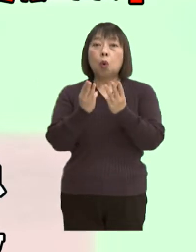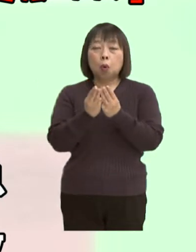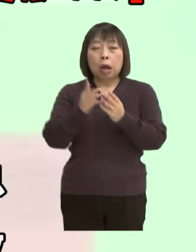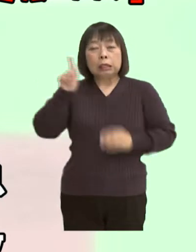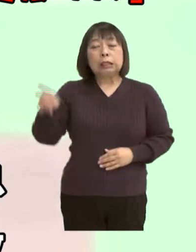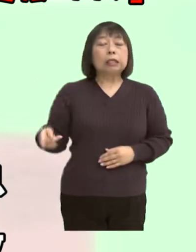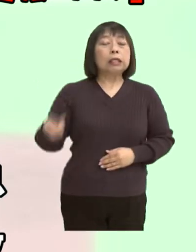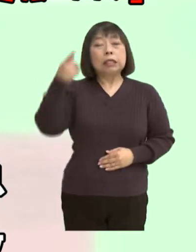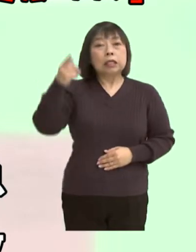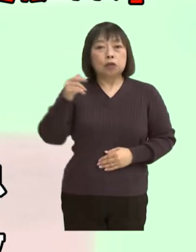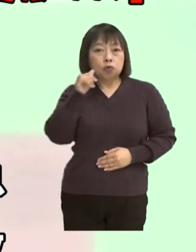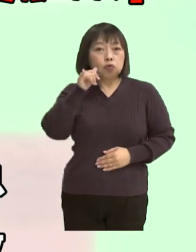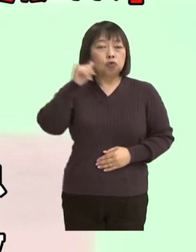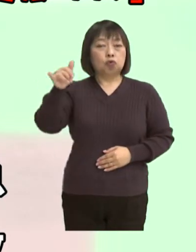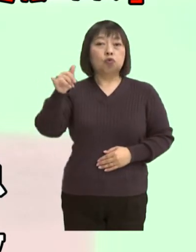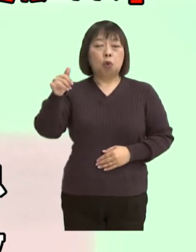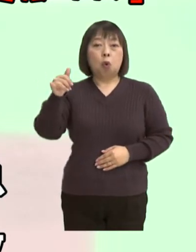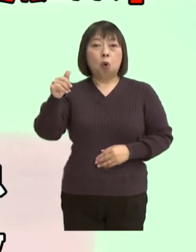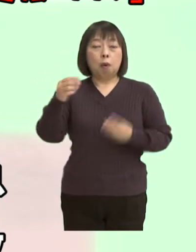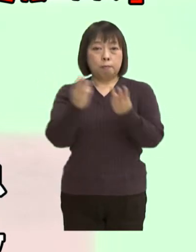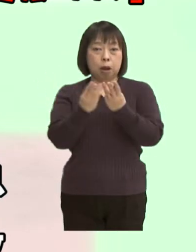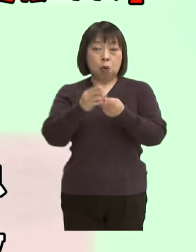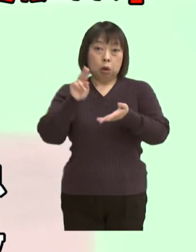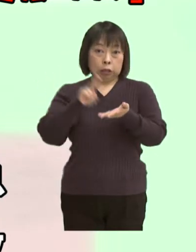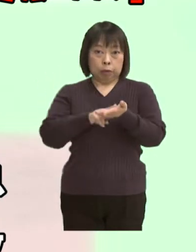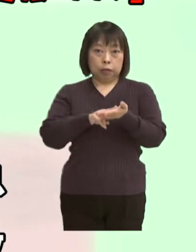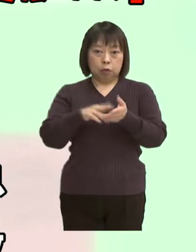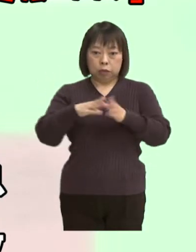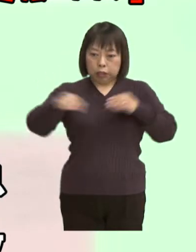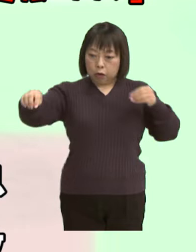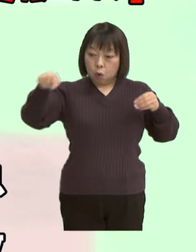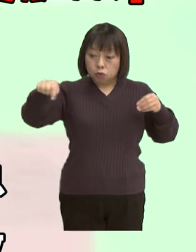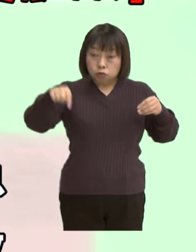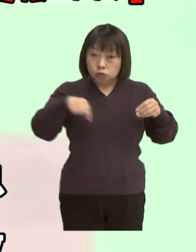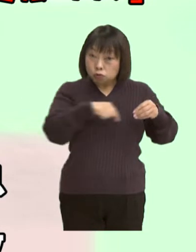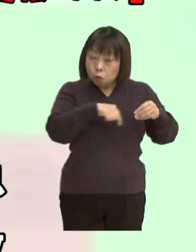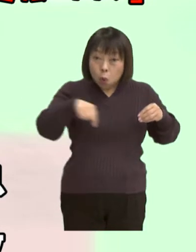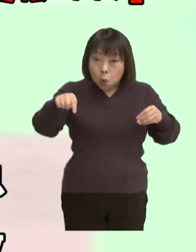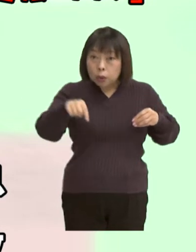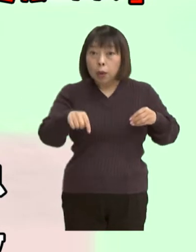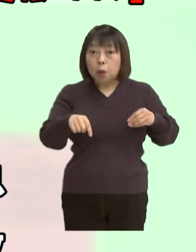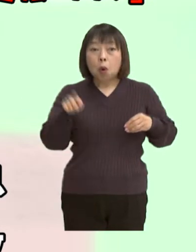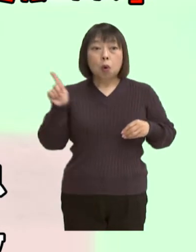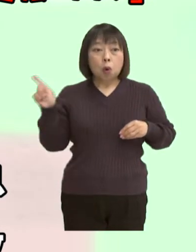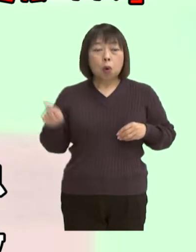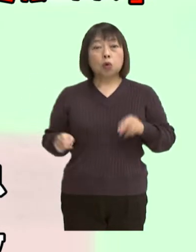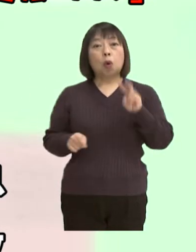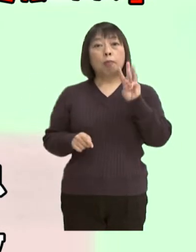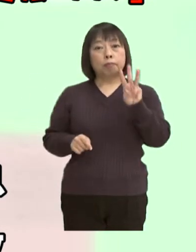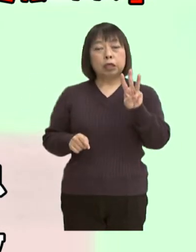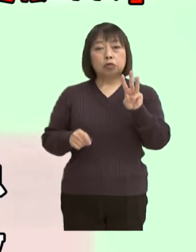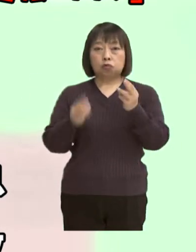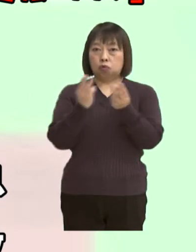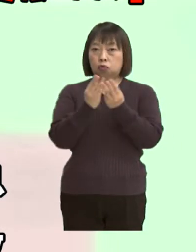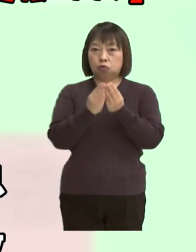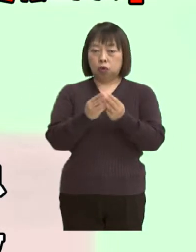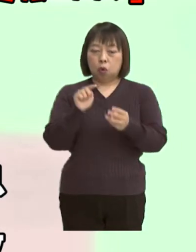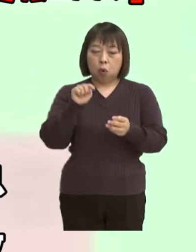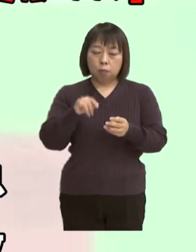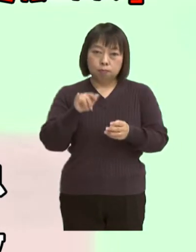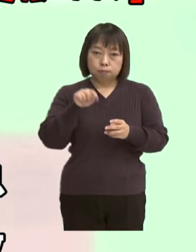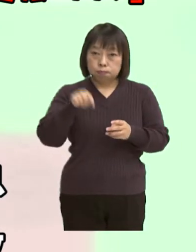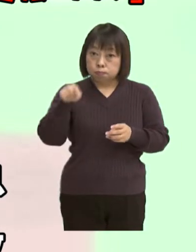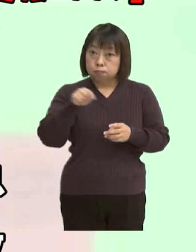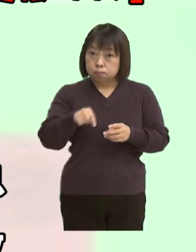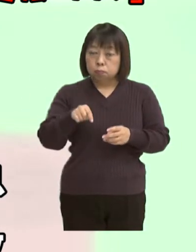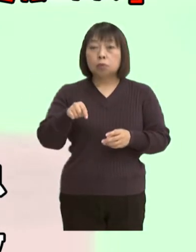められており、全国どこにいても固定電話や携帯電話からすべて3つの数字を押し発信するだけでそれぞれの機